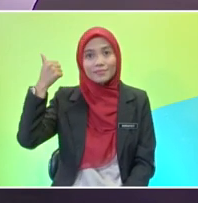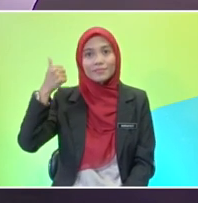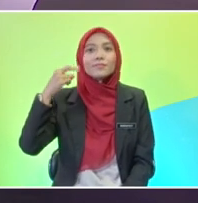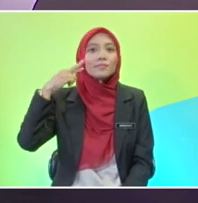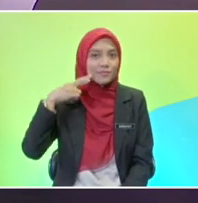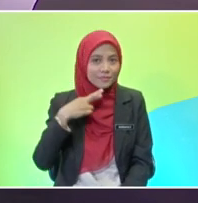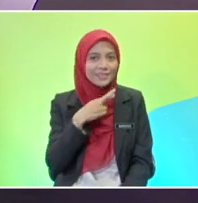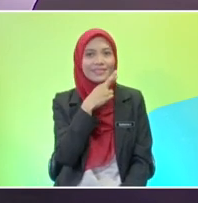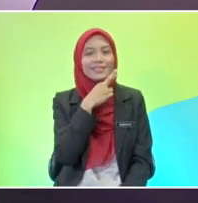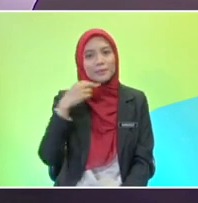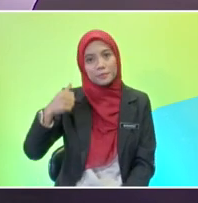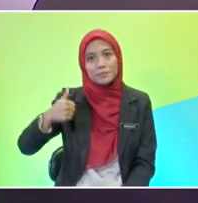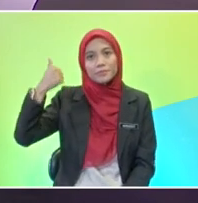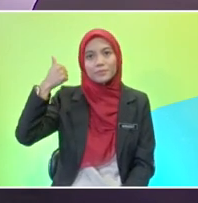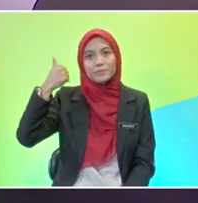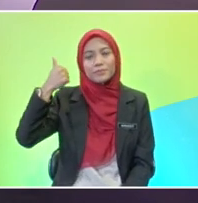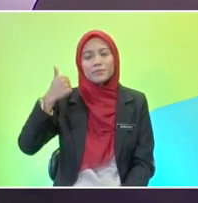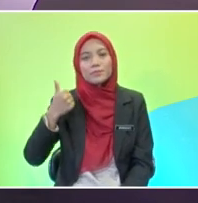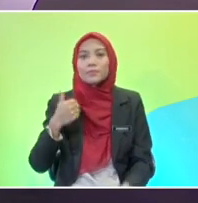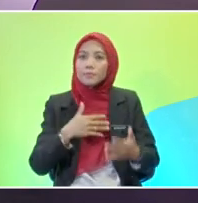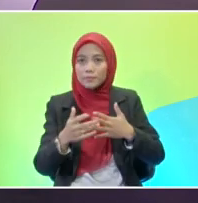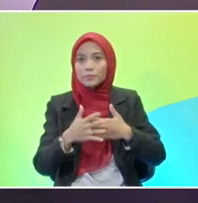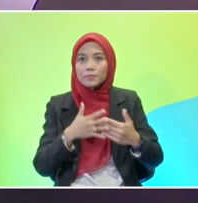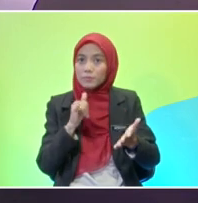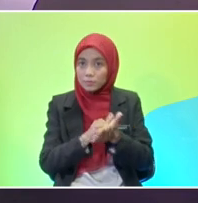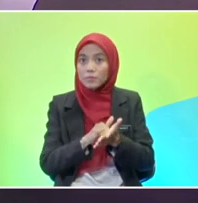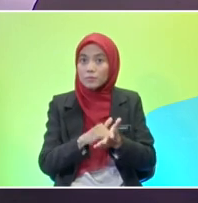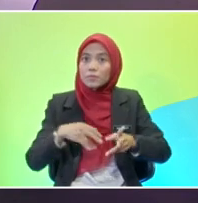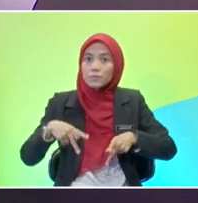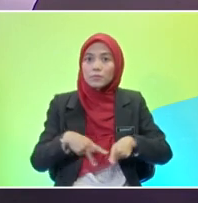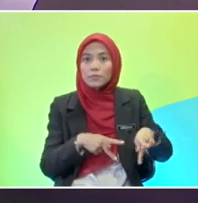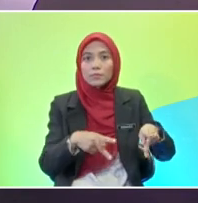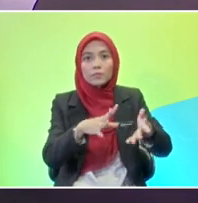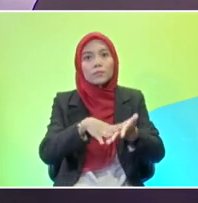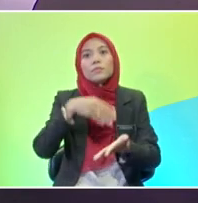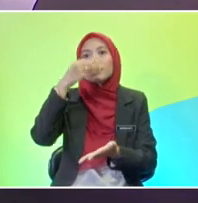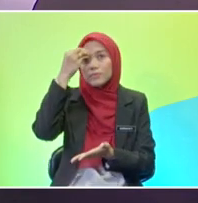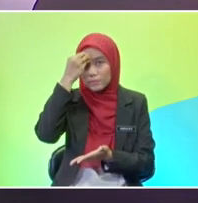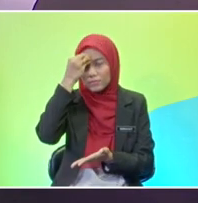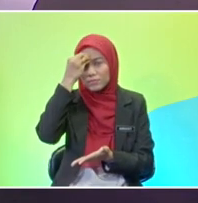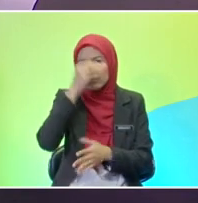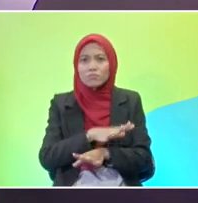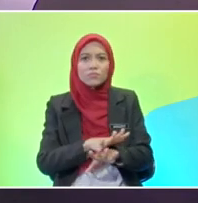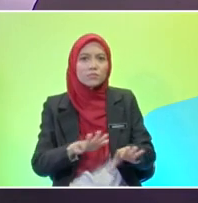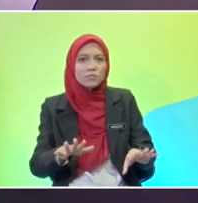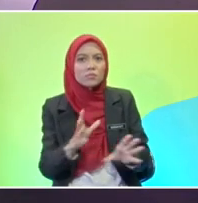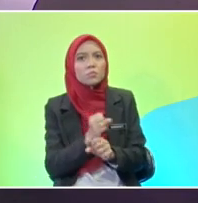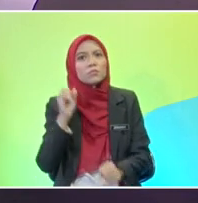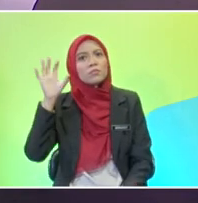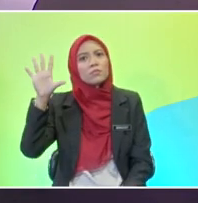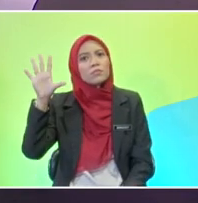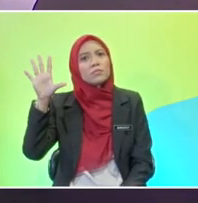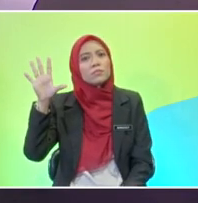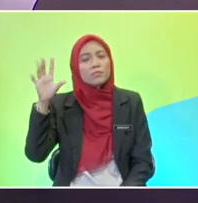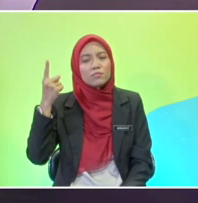tapi tak pria inilah proses pembelajaran jadi pembelajaran kita tak pernah habis janganlah sampai dapat 5 dia menang hari ini